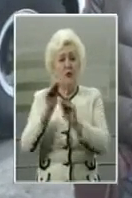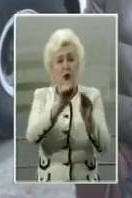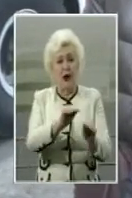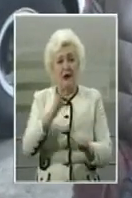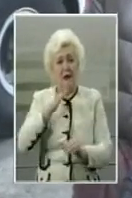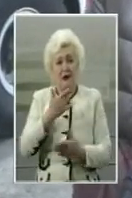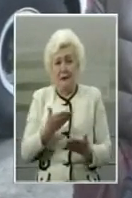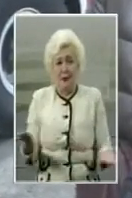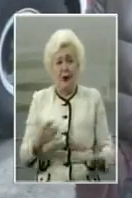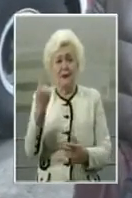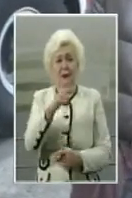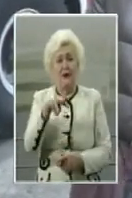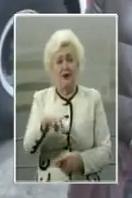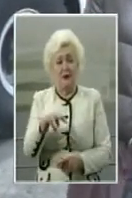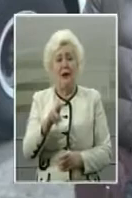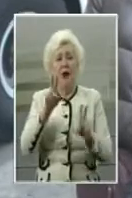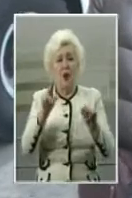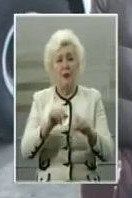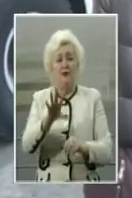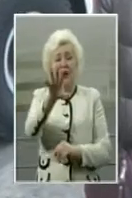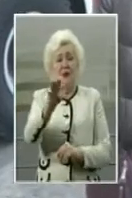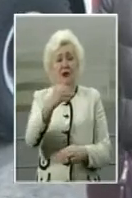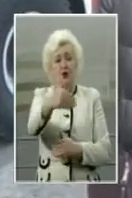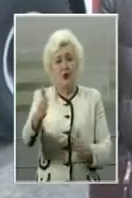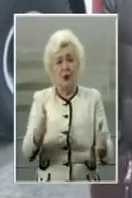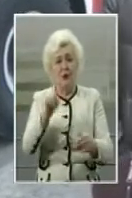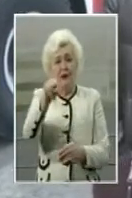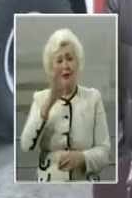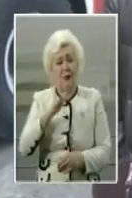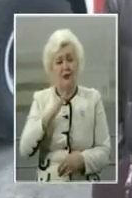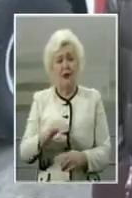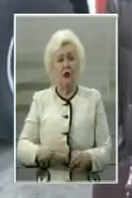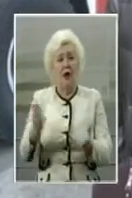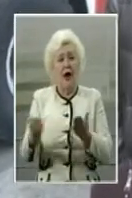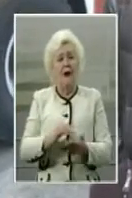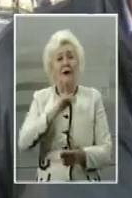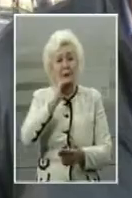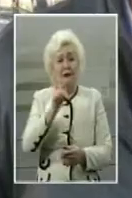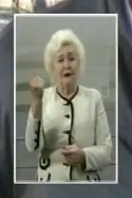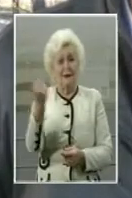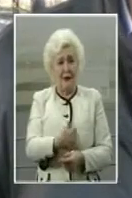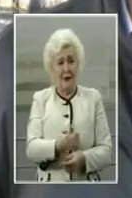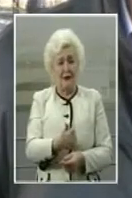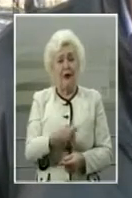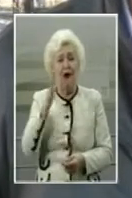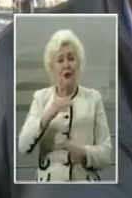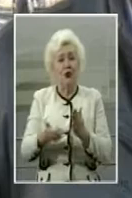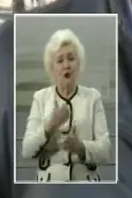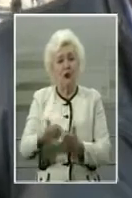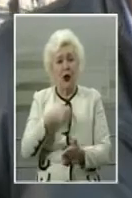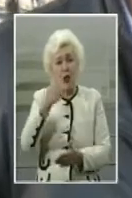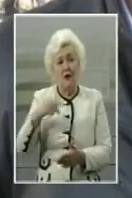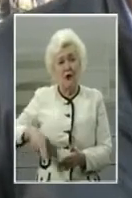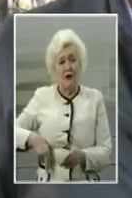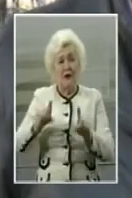З 1 березня нам обіцяють дати знову 500 кубів. Цієї води вистачить всього на тиждень. Води не вистачає, говорить